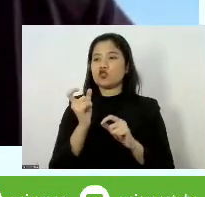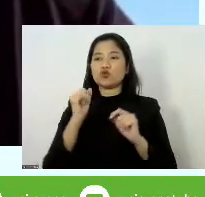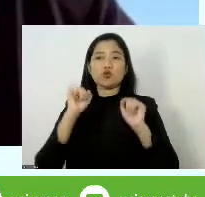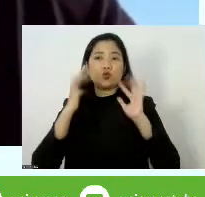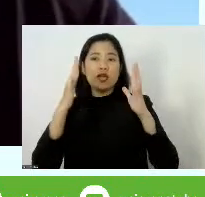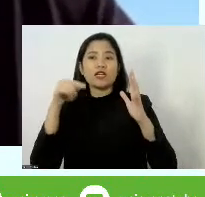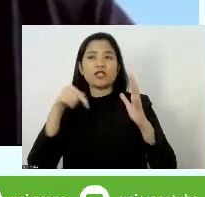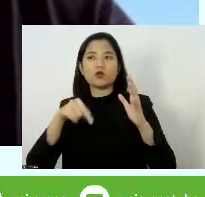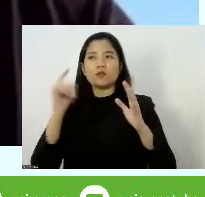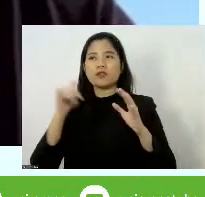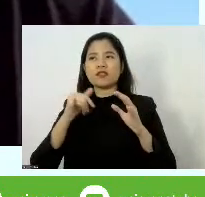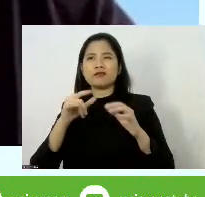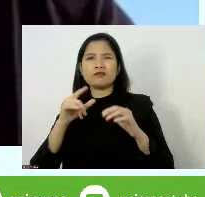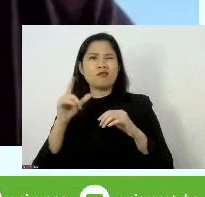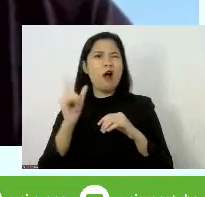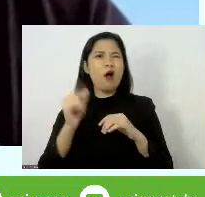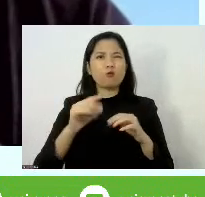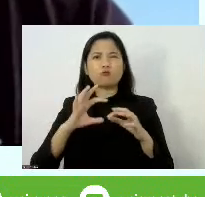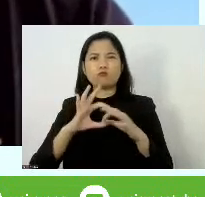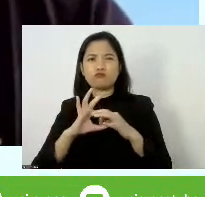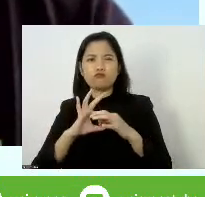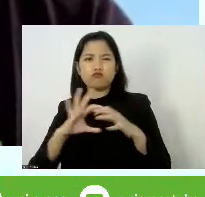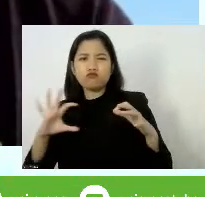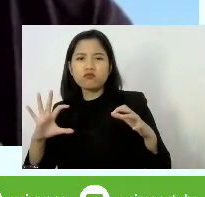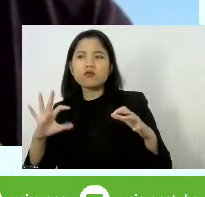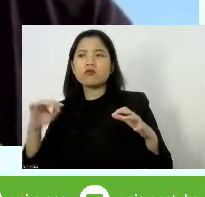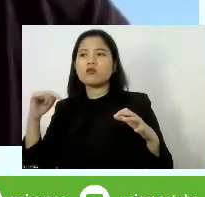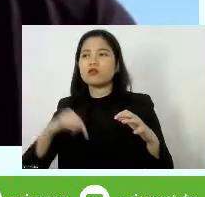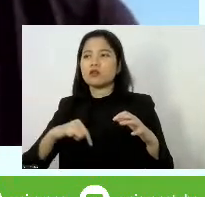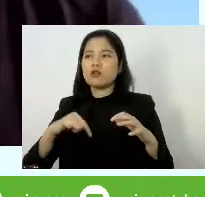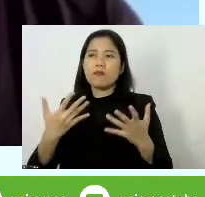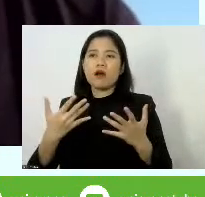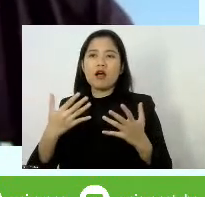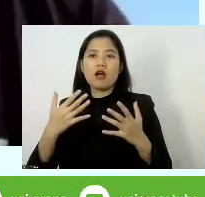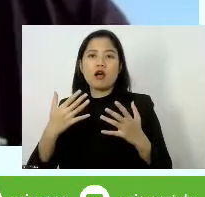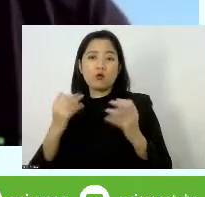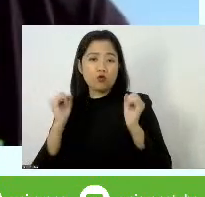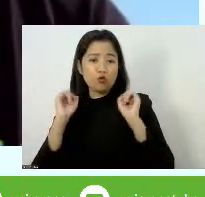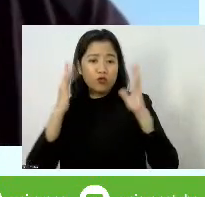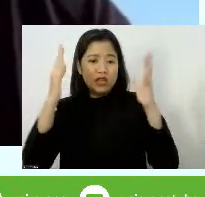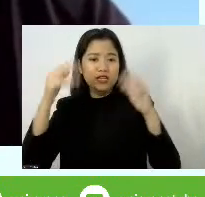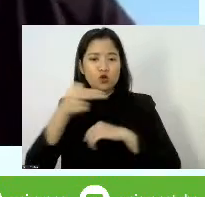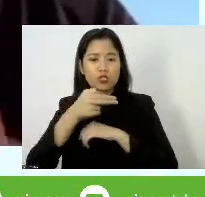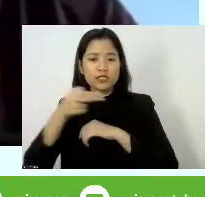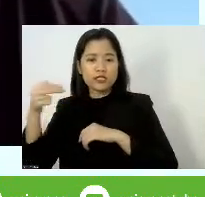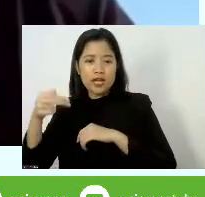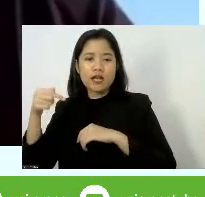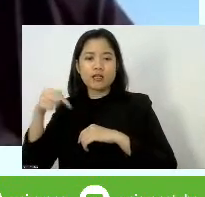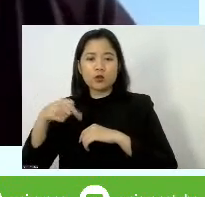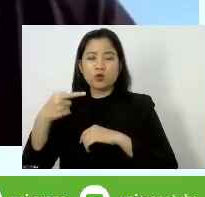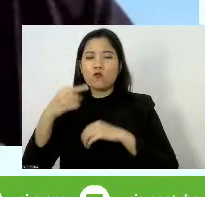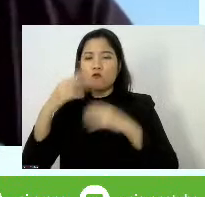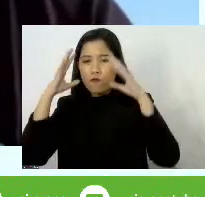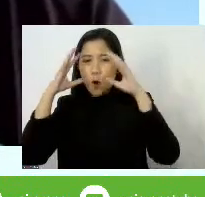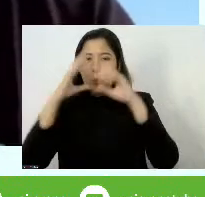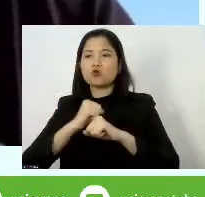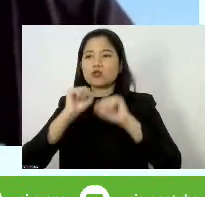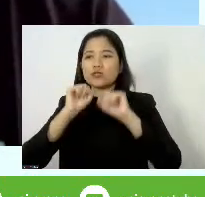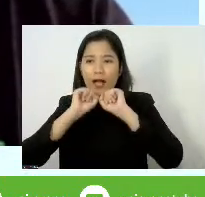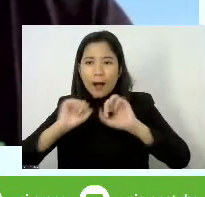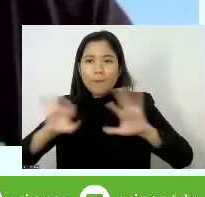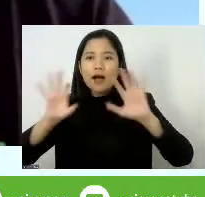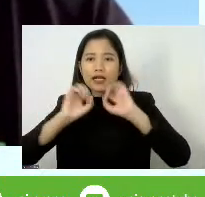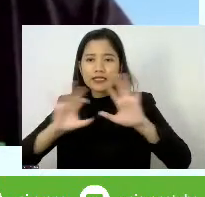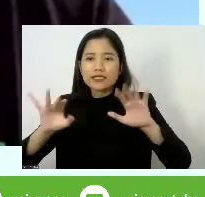main disconnected Enno do prazer jadi hutan Indonesia fokus kampanyenya bar beda mungkin tadi Mas Hari